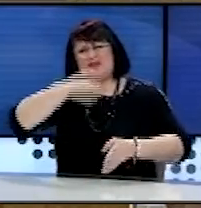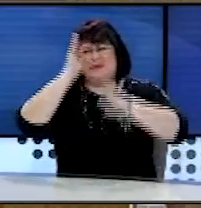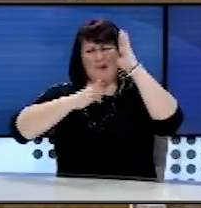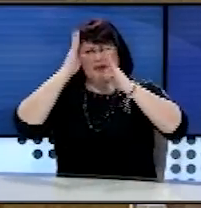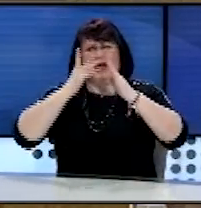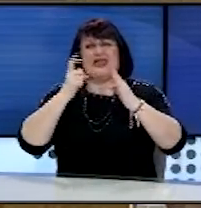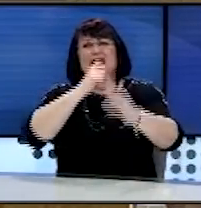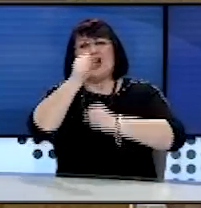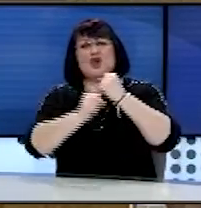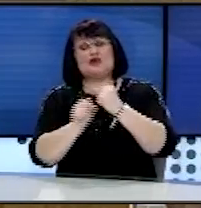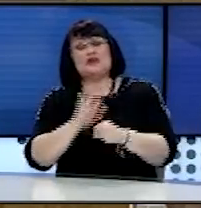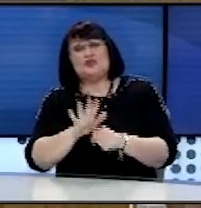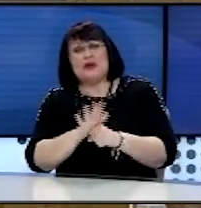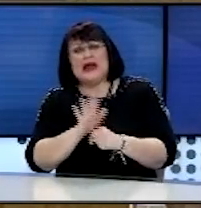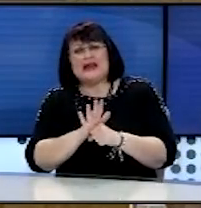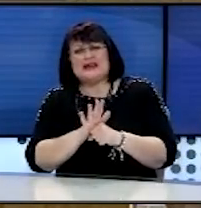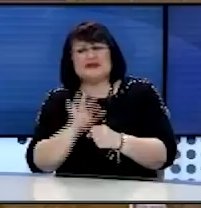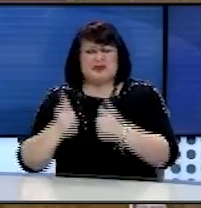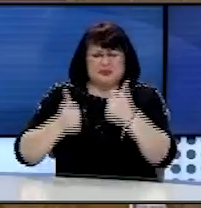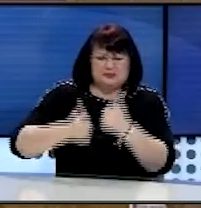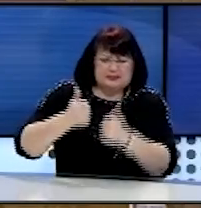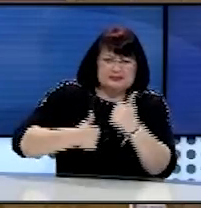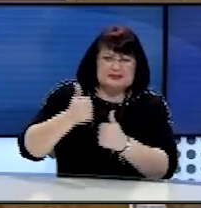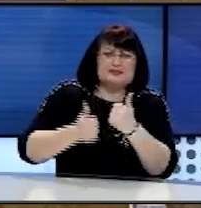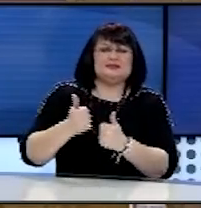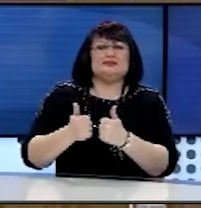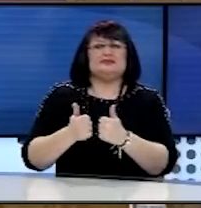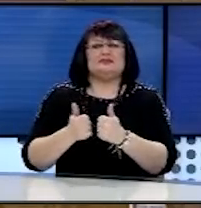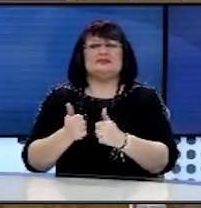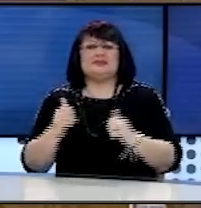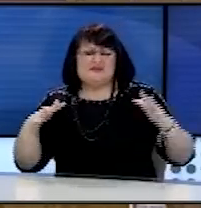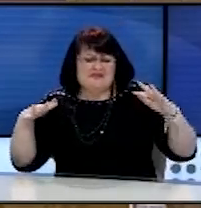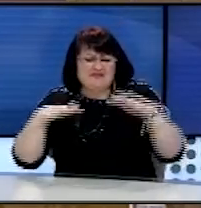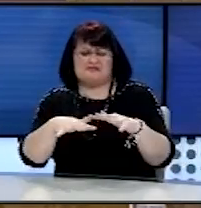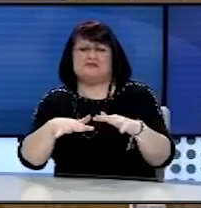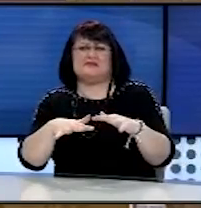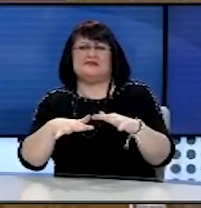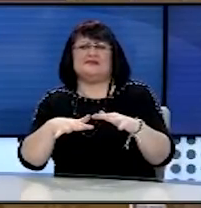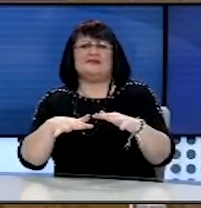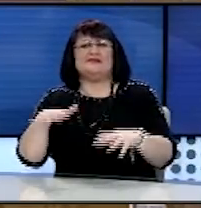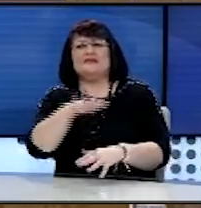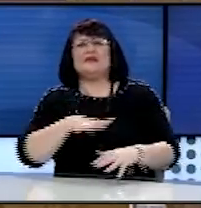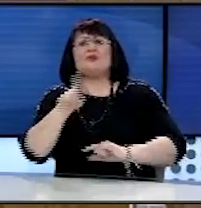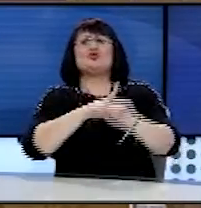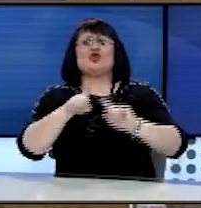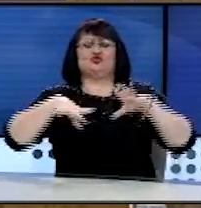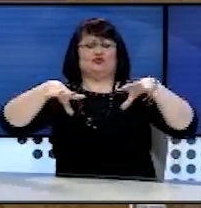μια δεκαετία τουλάχιστον τους ανταγωνισμούς, τις επεμβάσεις για τις σφαίρες